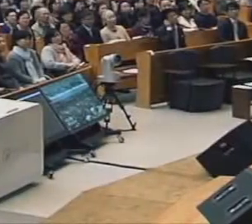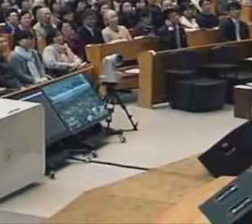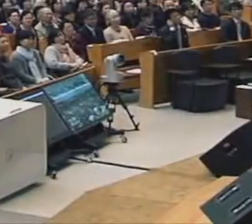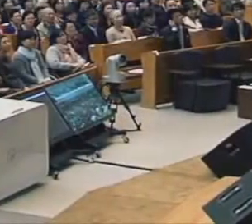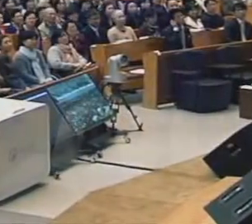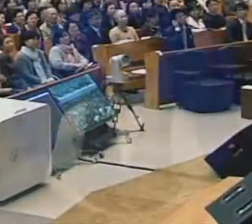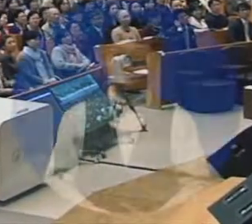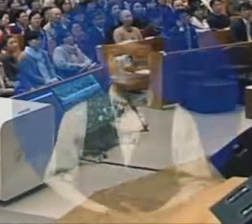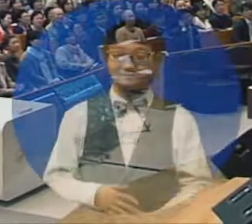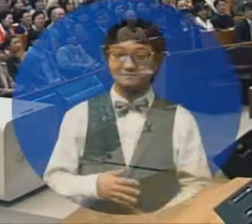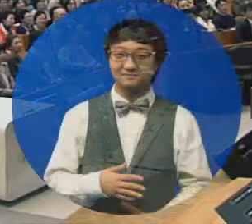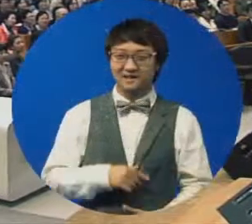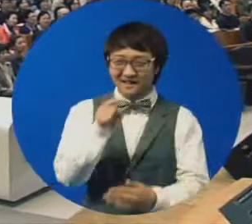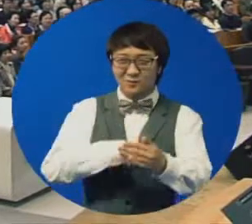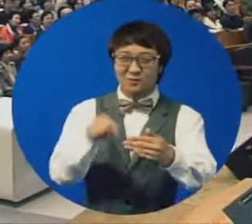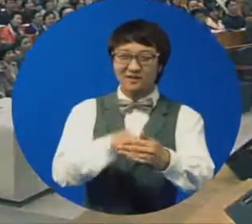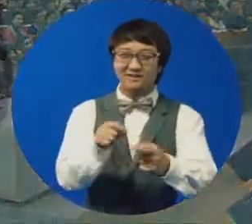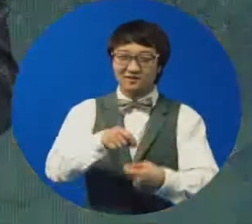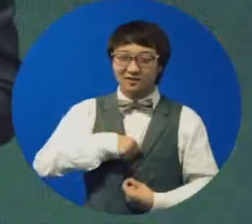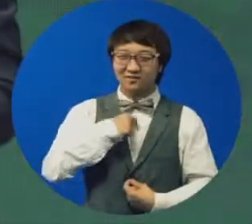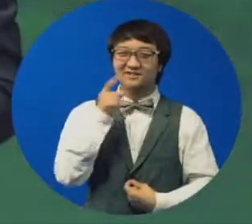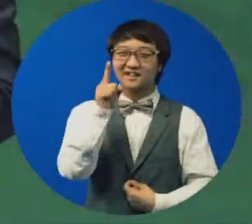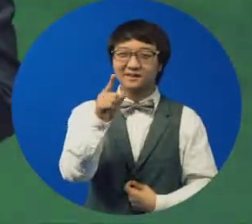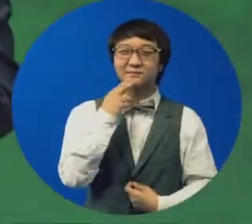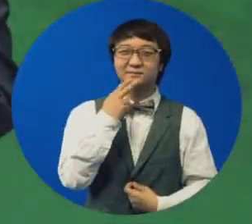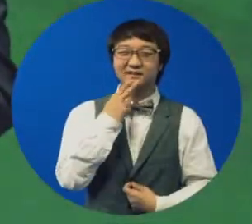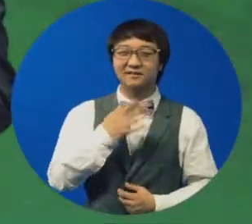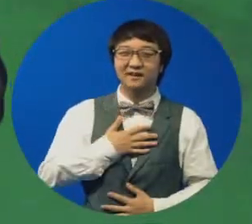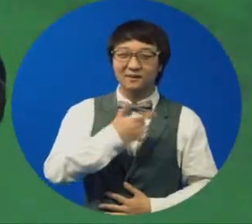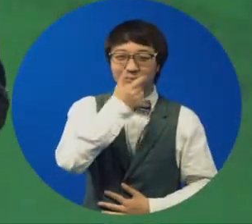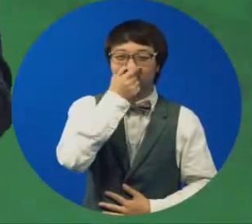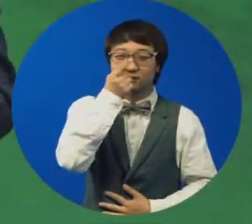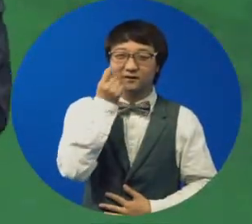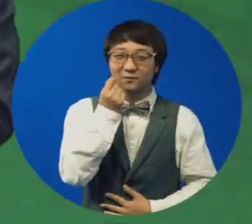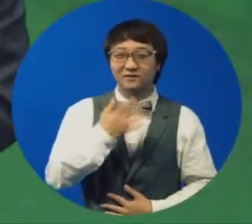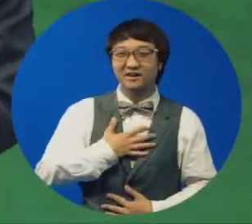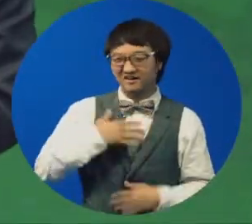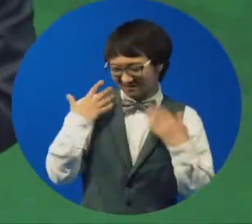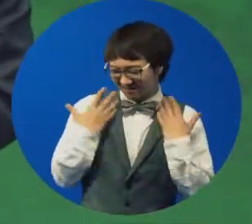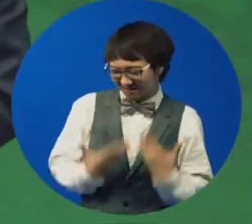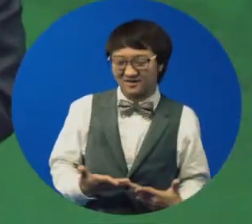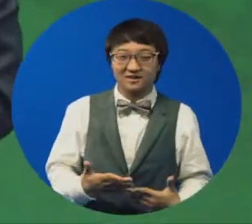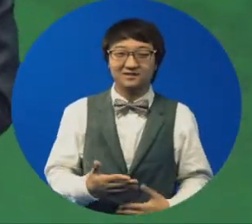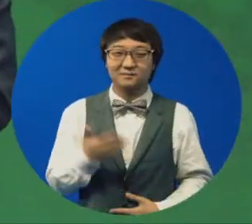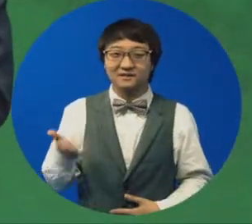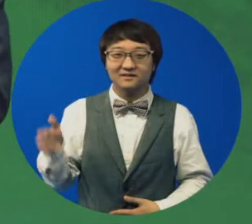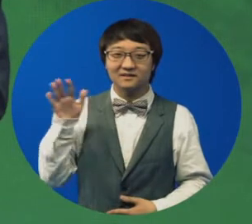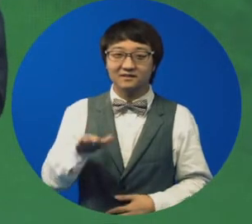내 속에 선한 것이 하나 없습니다. 내가 부족하고 내가 연약하지만